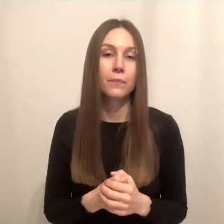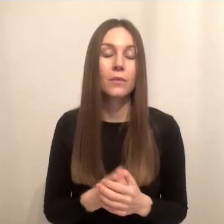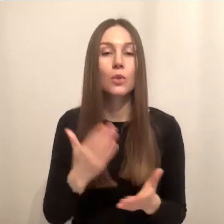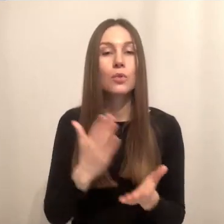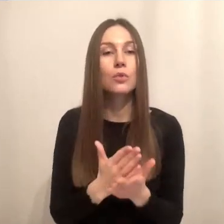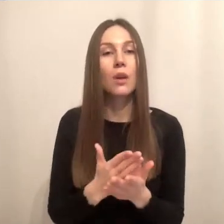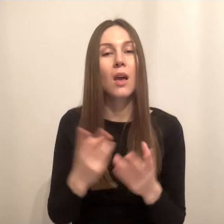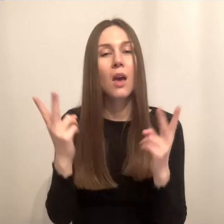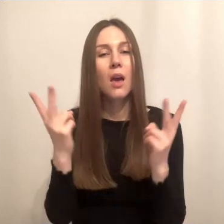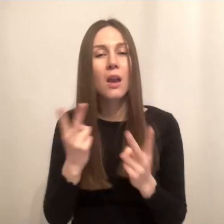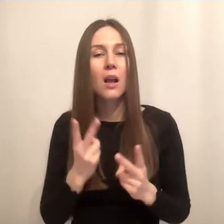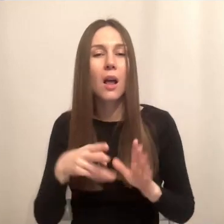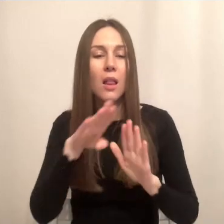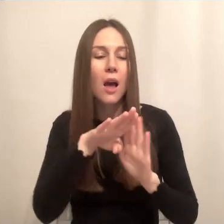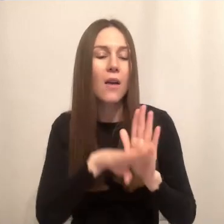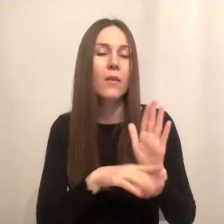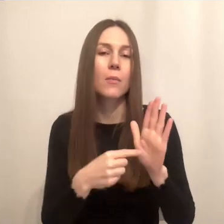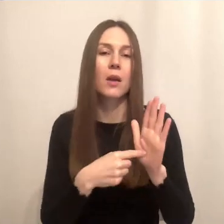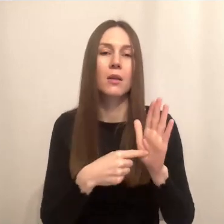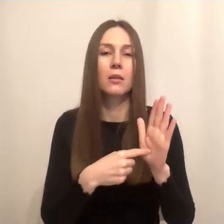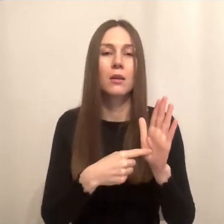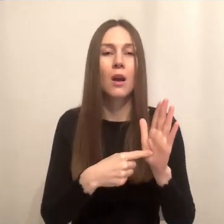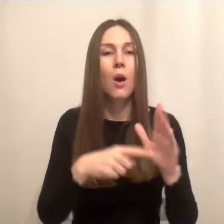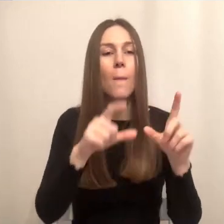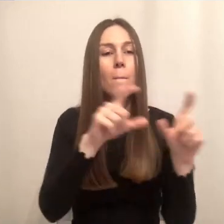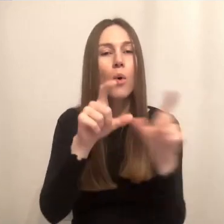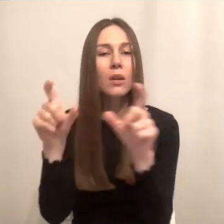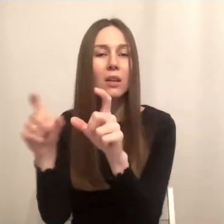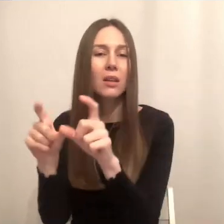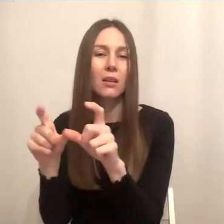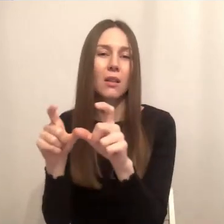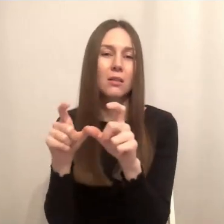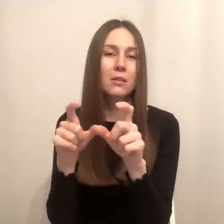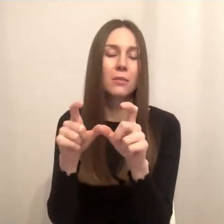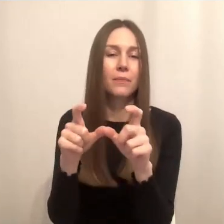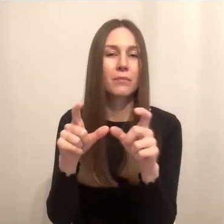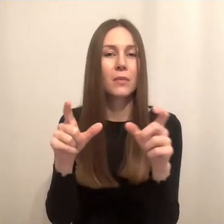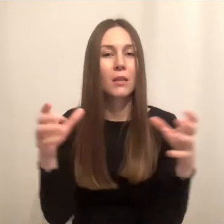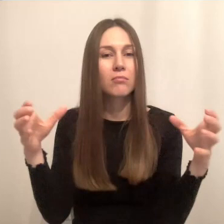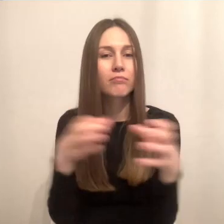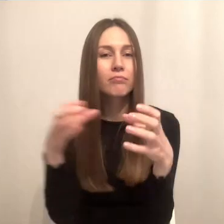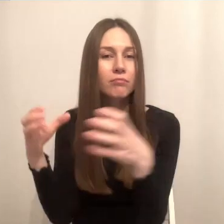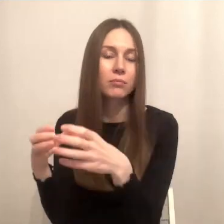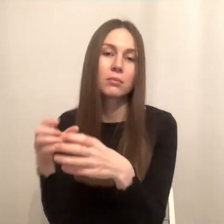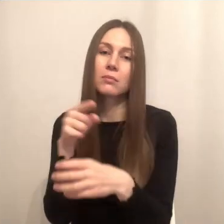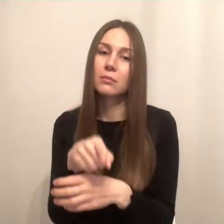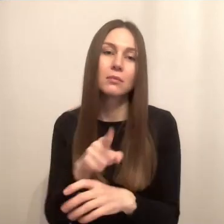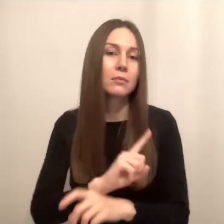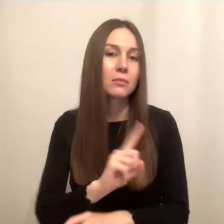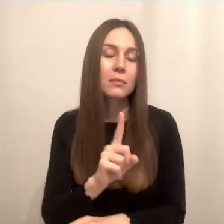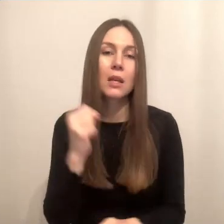reikalavimai reorganizuoti, likviduoti mokyklas, ką nereikėtų daryti, o reikėtų stengtis